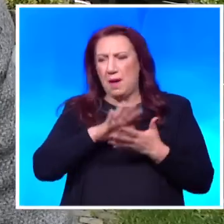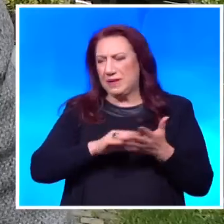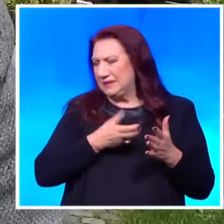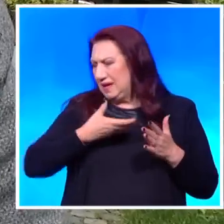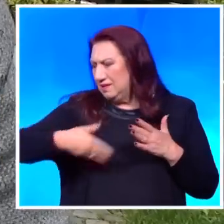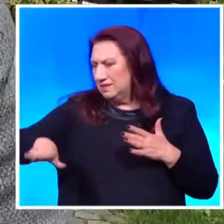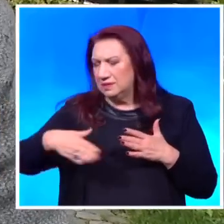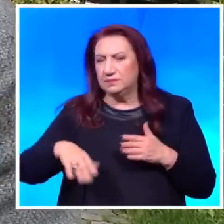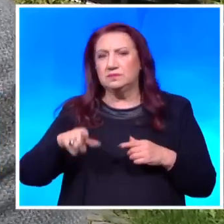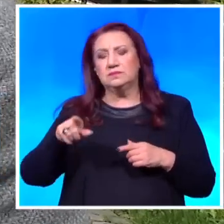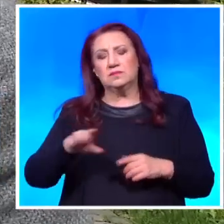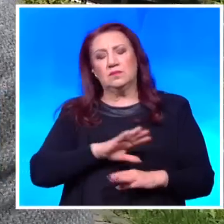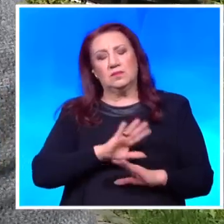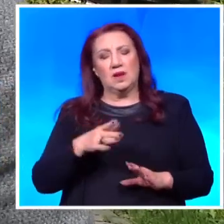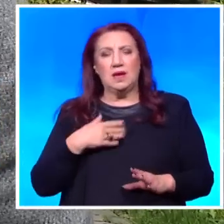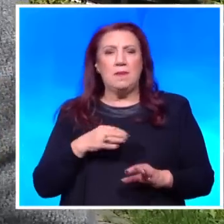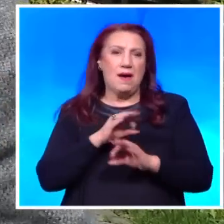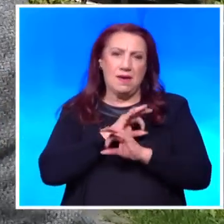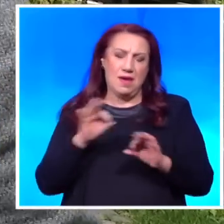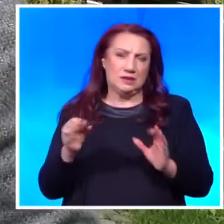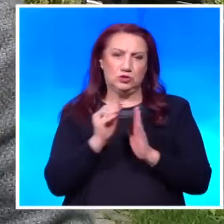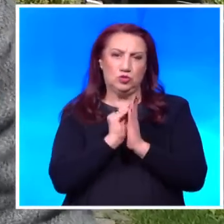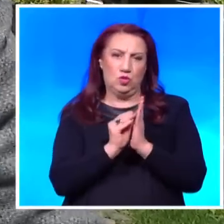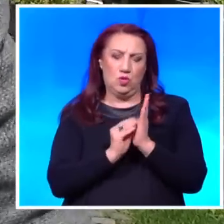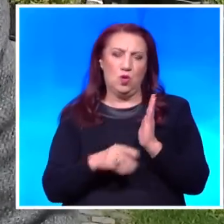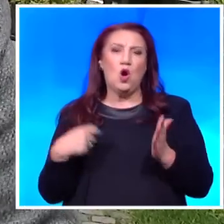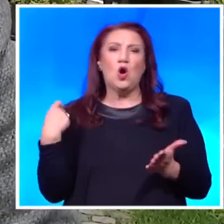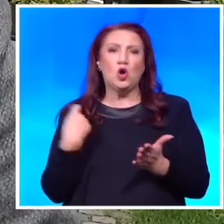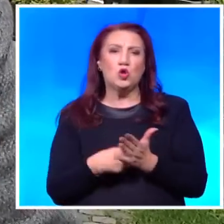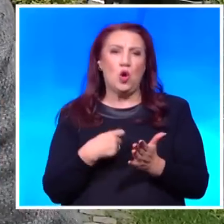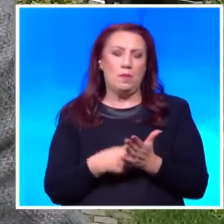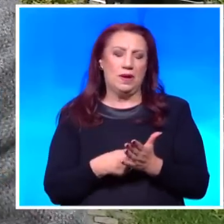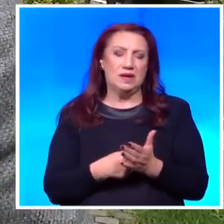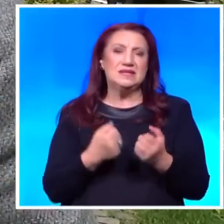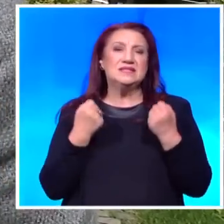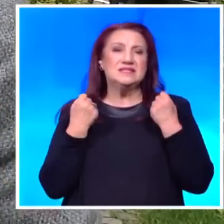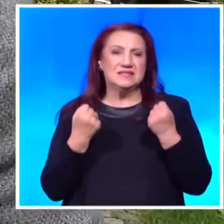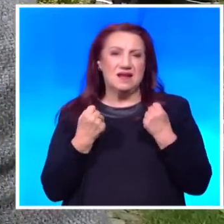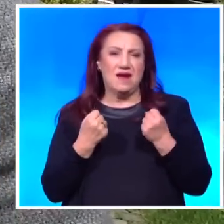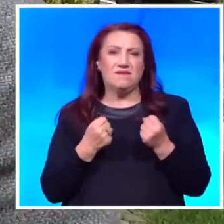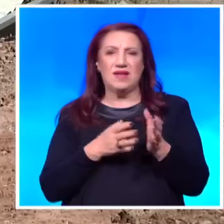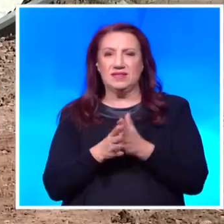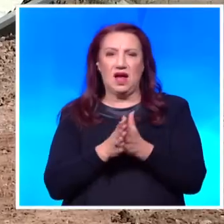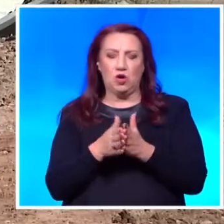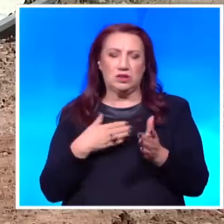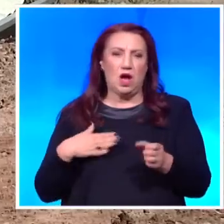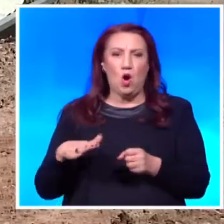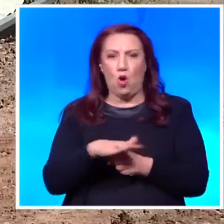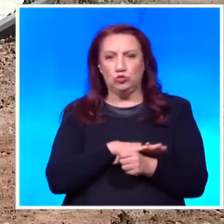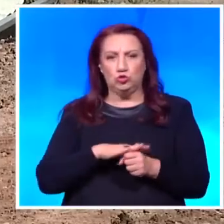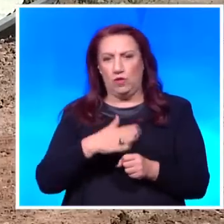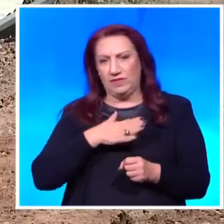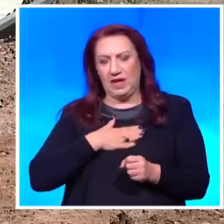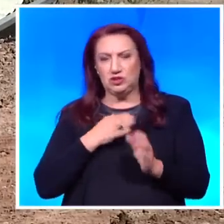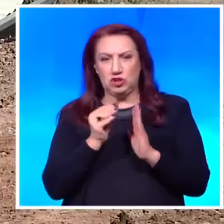има ясни и сериозни санкции, защото здравето и безопасността на гражданите са наш основен приоритет. Решението вече